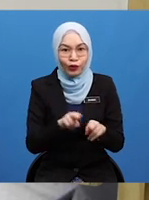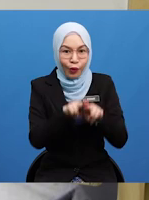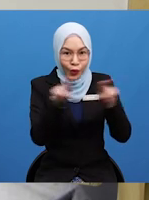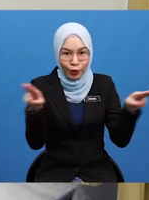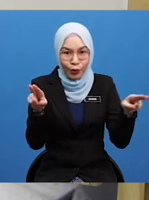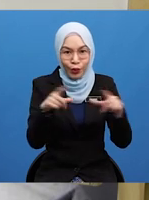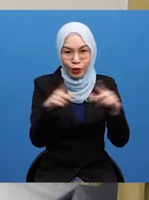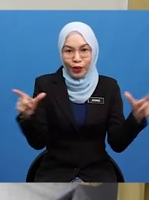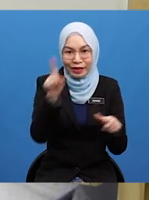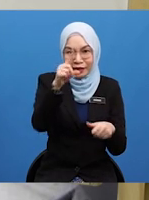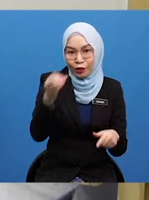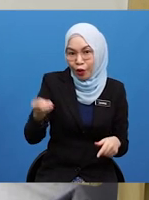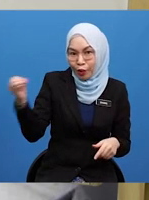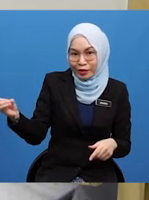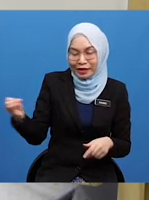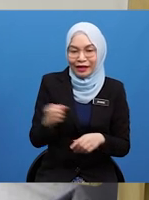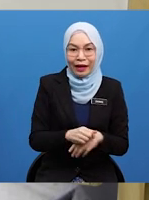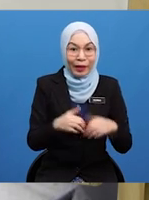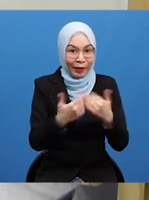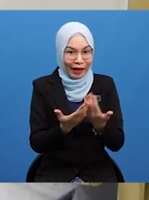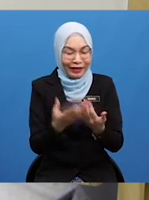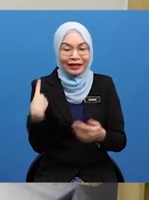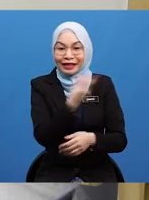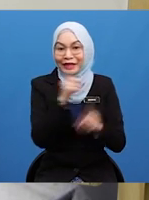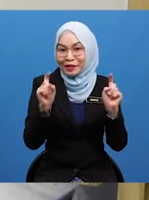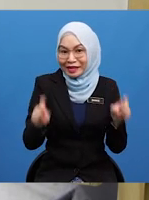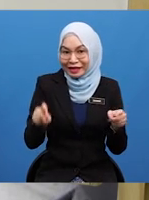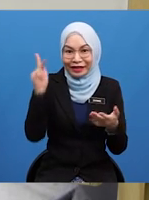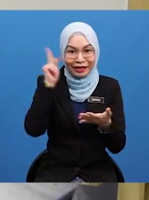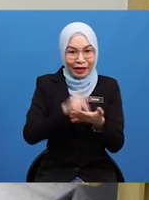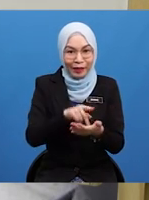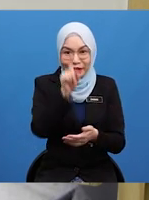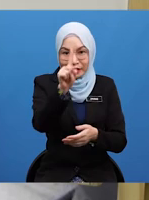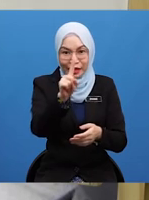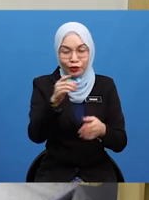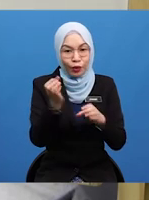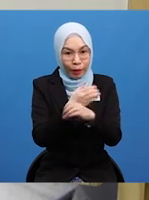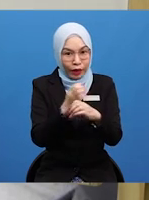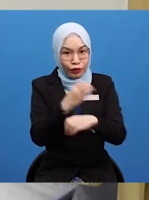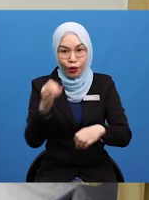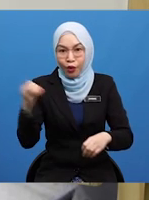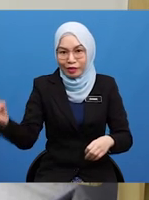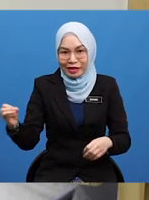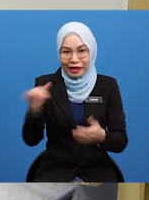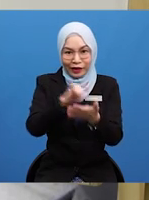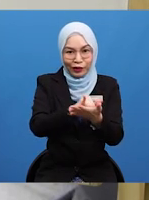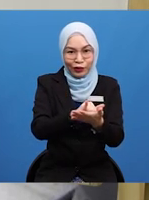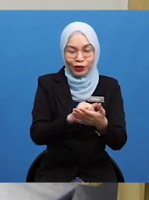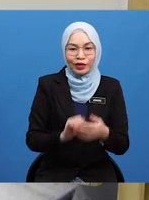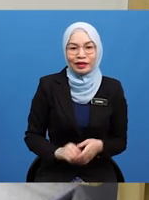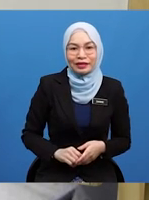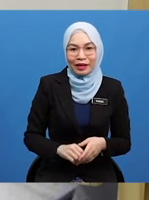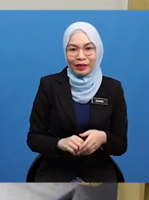objek, kita hendaklah mengenal pasti bentuk sesuatu objek tersebut. Sama